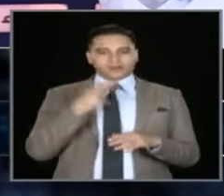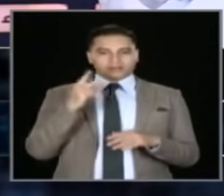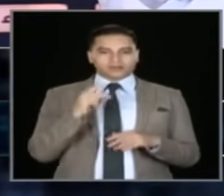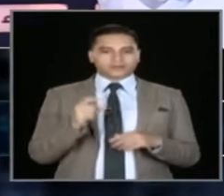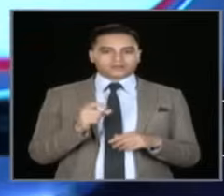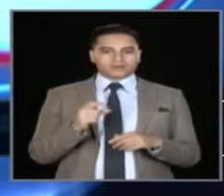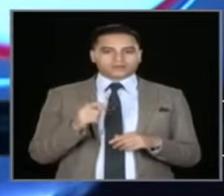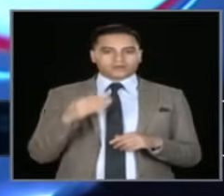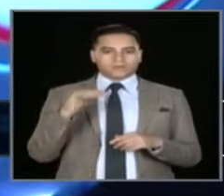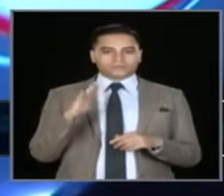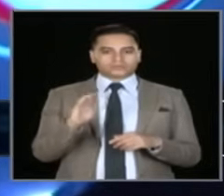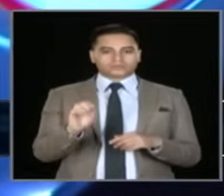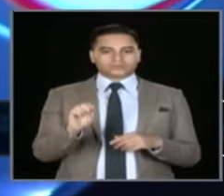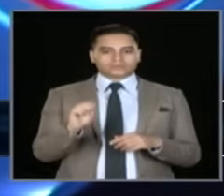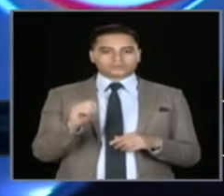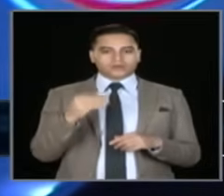كأس العالم؟ حمص.